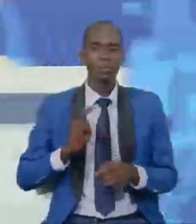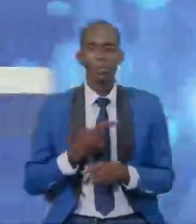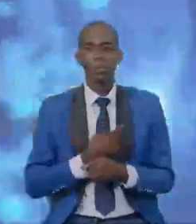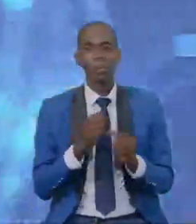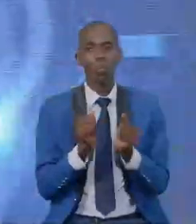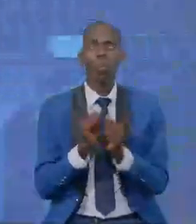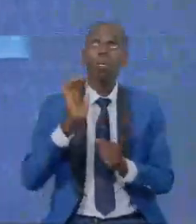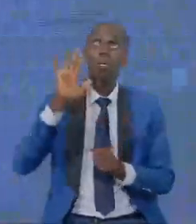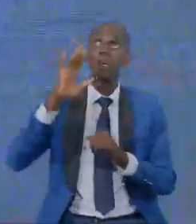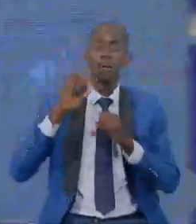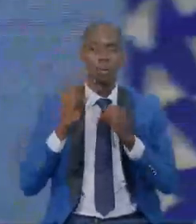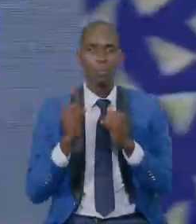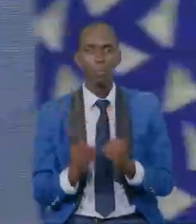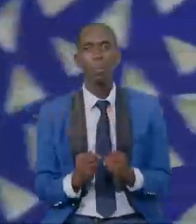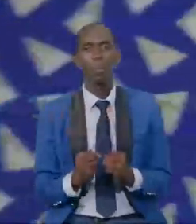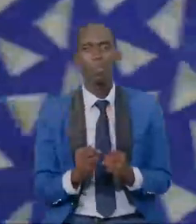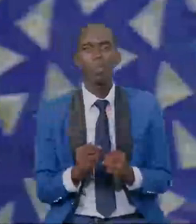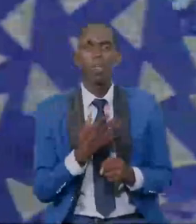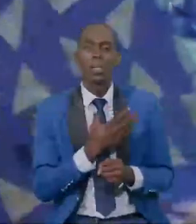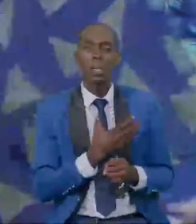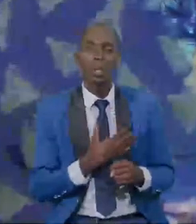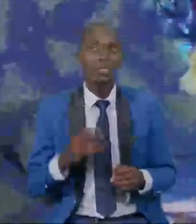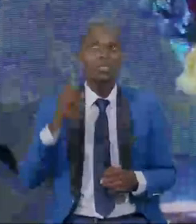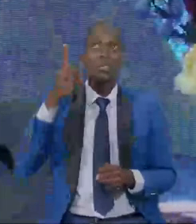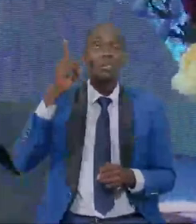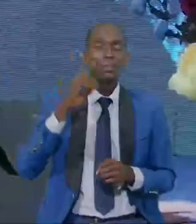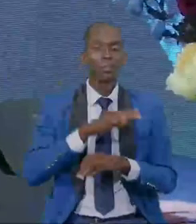Il nous remplit de sa puissance.